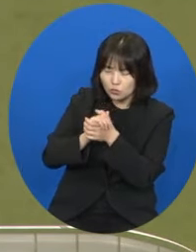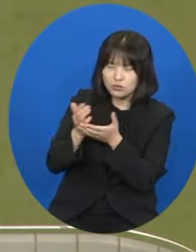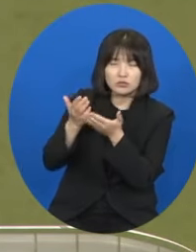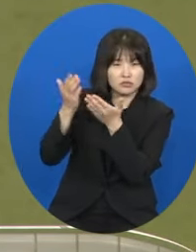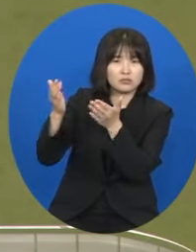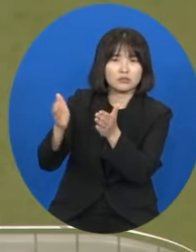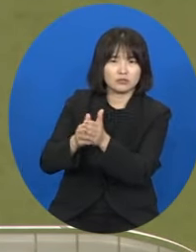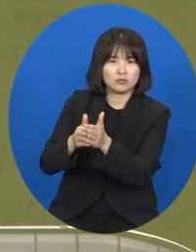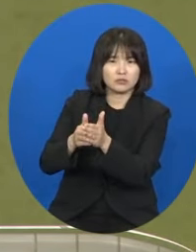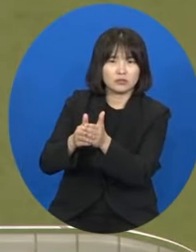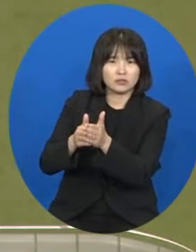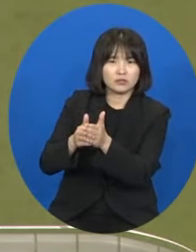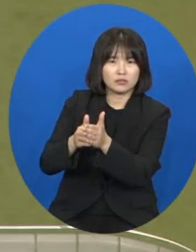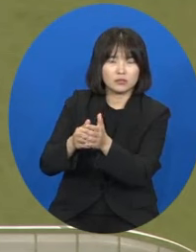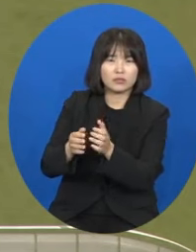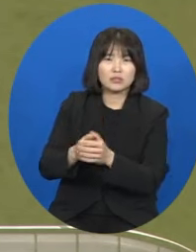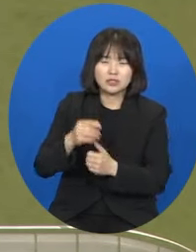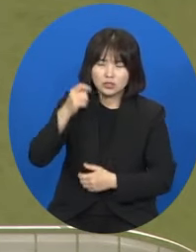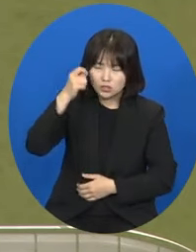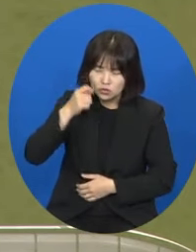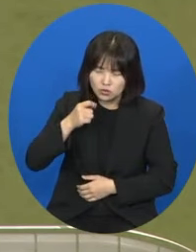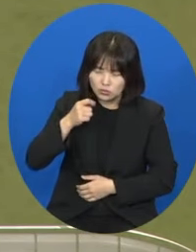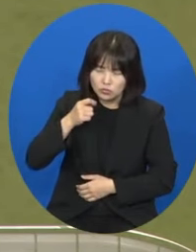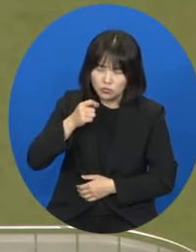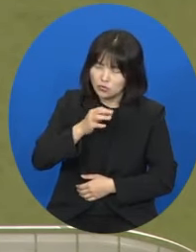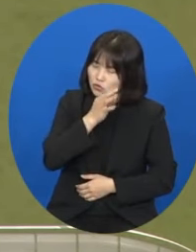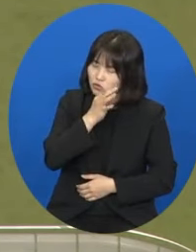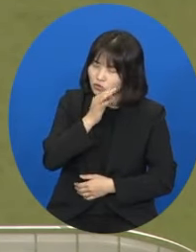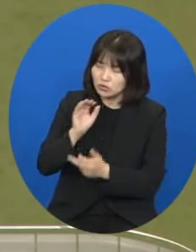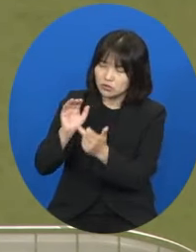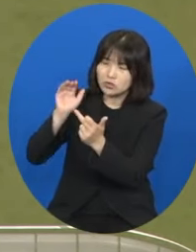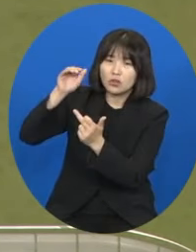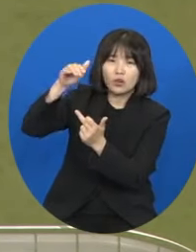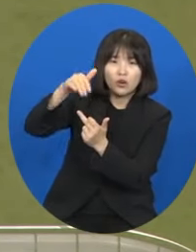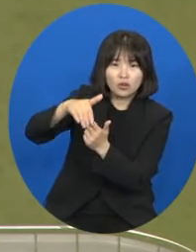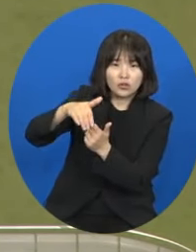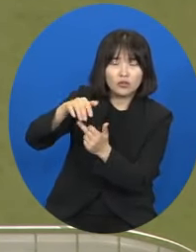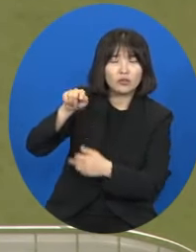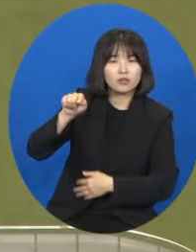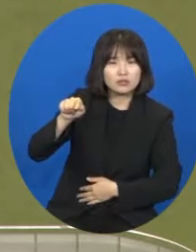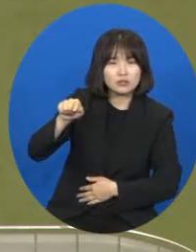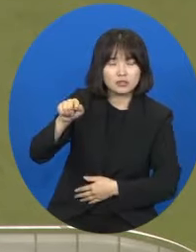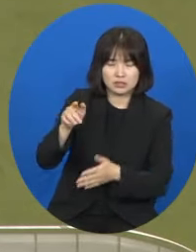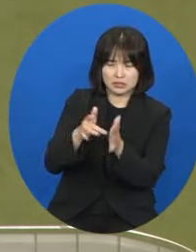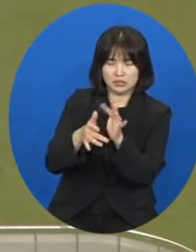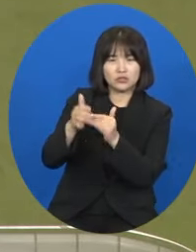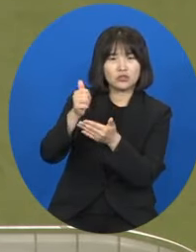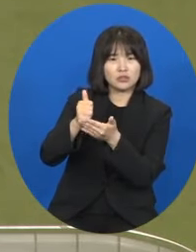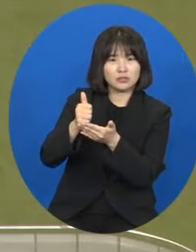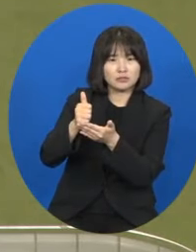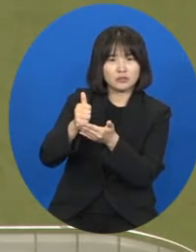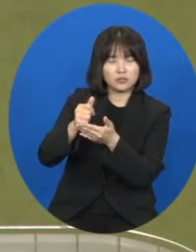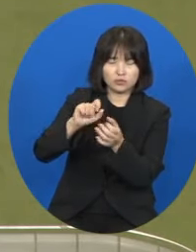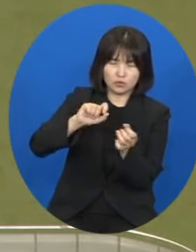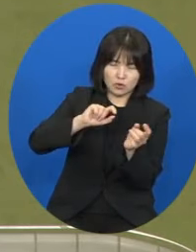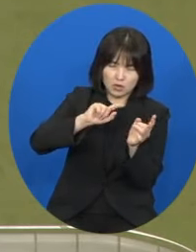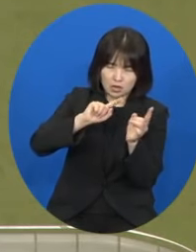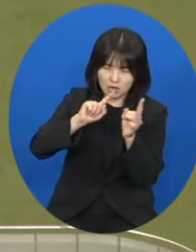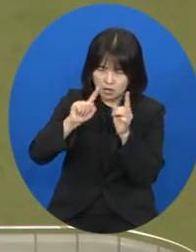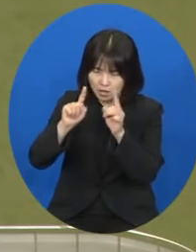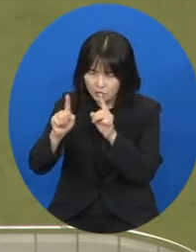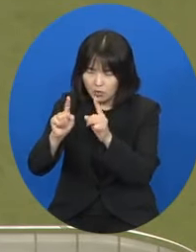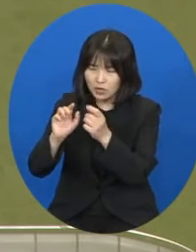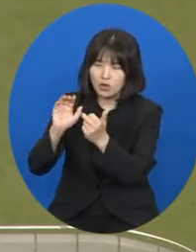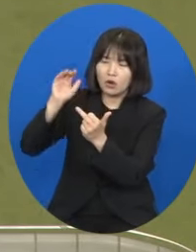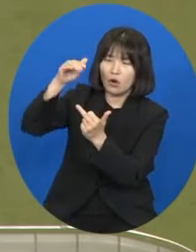것이죠. 그 눈물과 수치의 언덕을 더 나은 다윗인 예수님께서 회복으로 가는 언덕으로 완전히